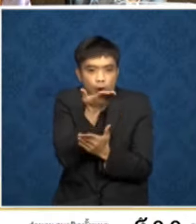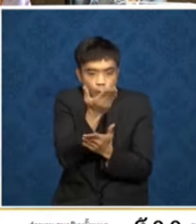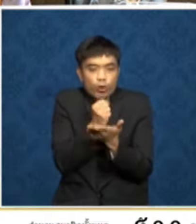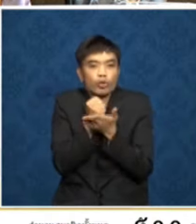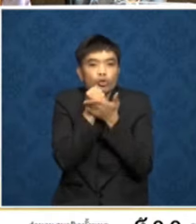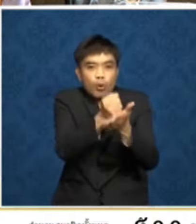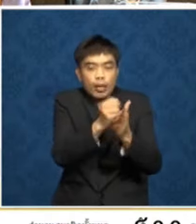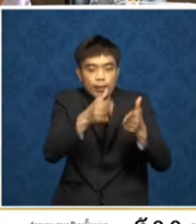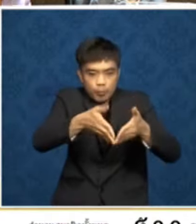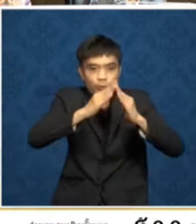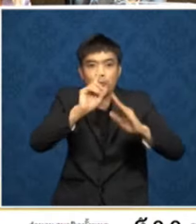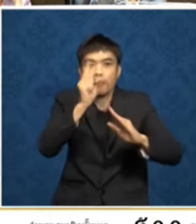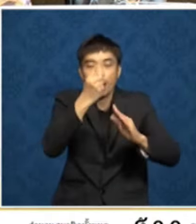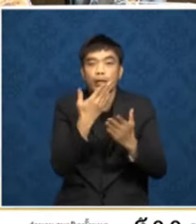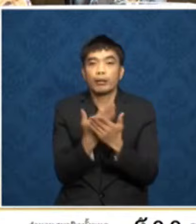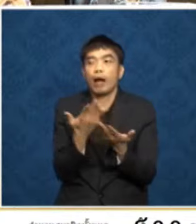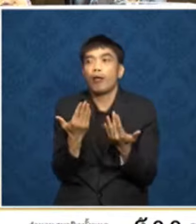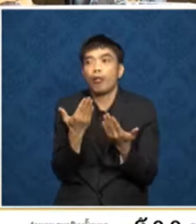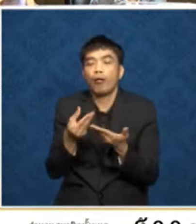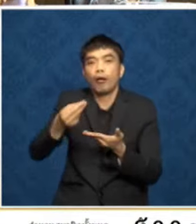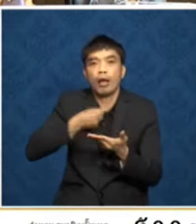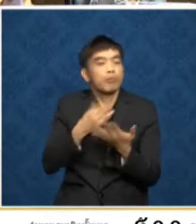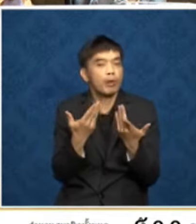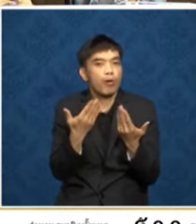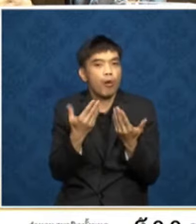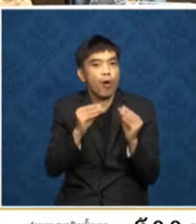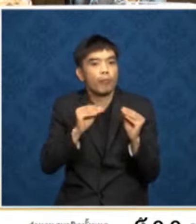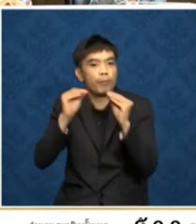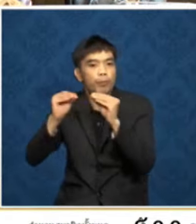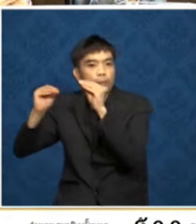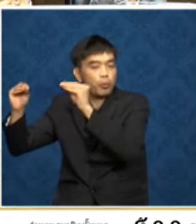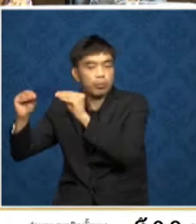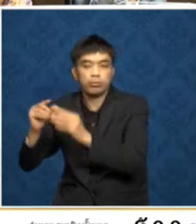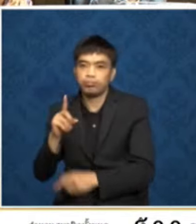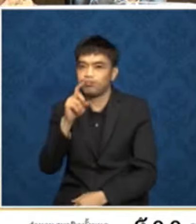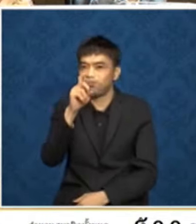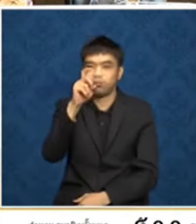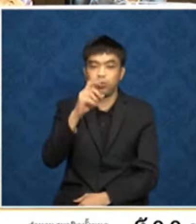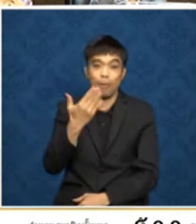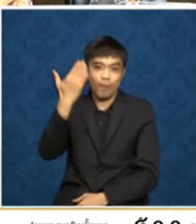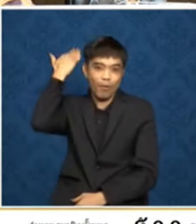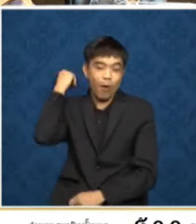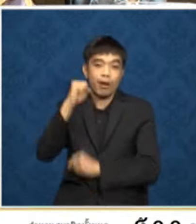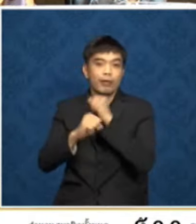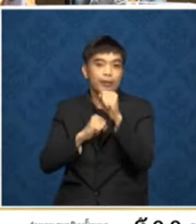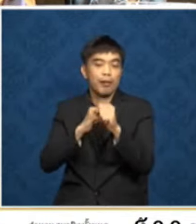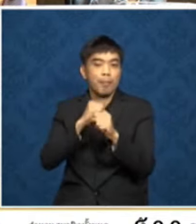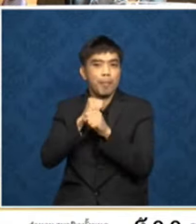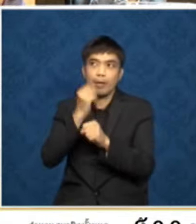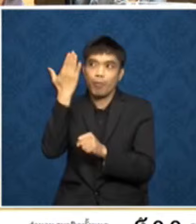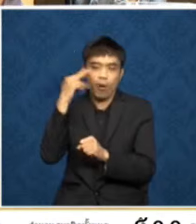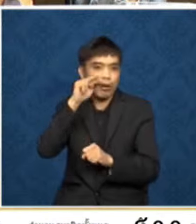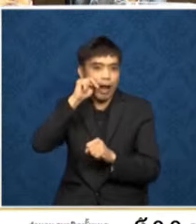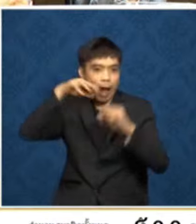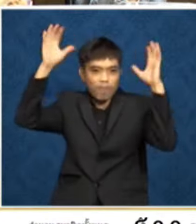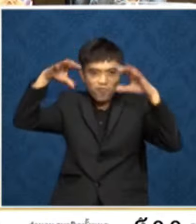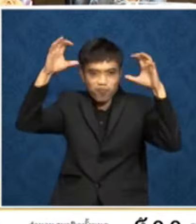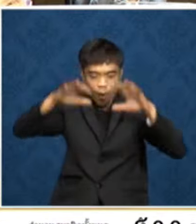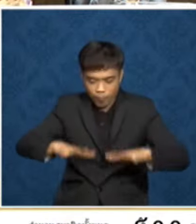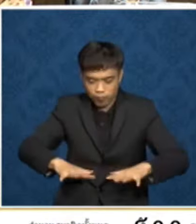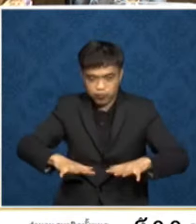ค่ะจนบางครั้งปัญหาความเดือดร้อนเนี่ยวันนี้น้ำท่วมจากากฤดูฝนปีที่แล้วจนมาฤดูฝนปีนี้จะ